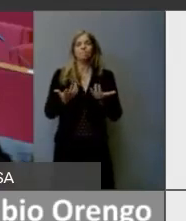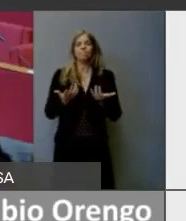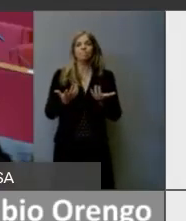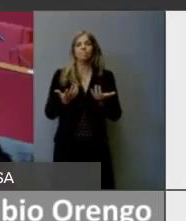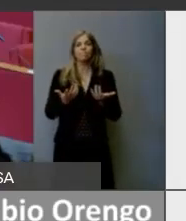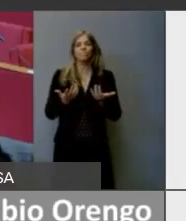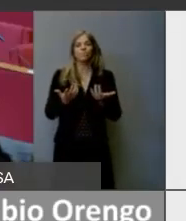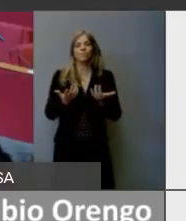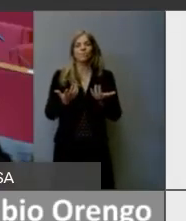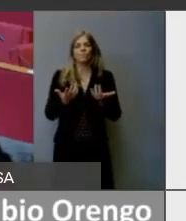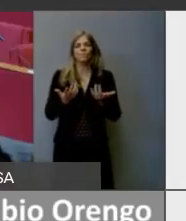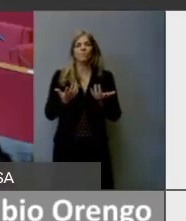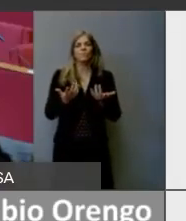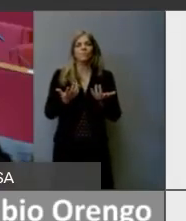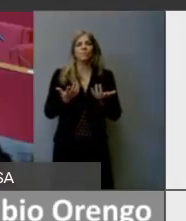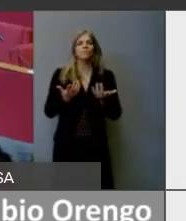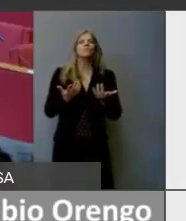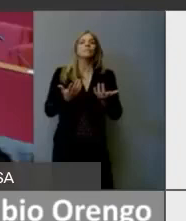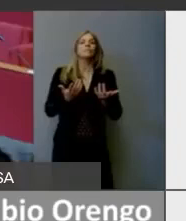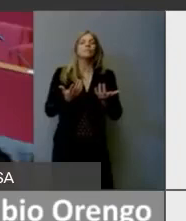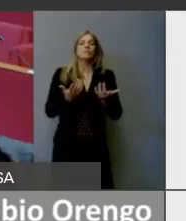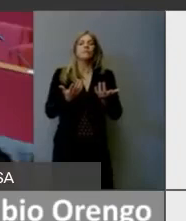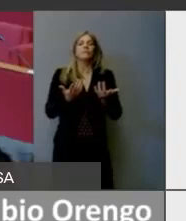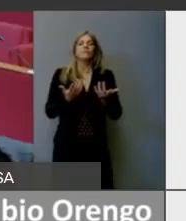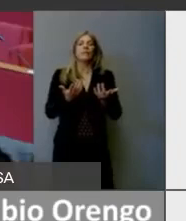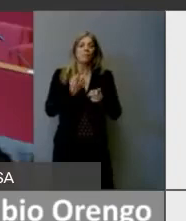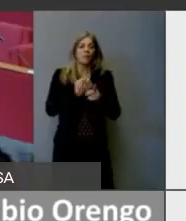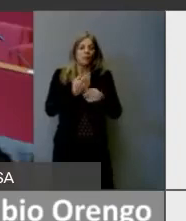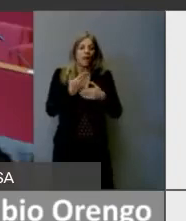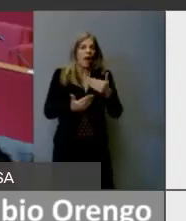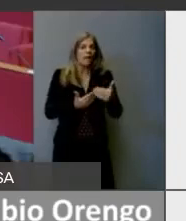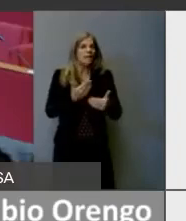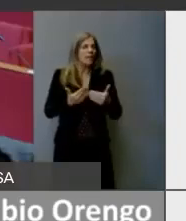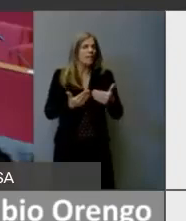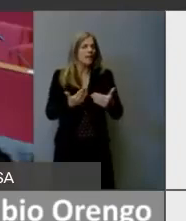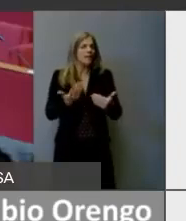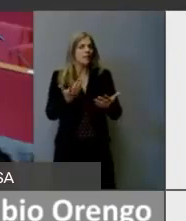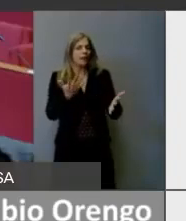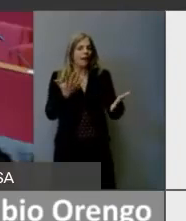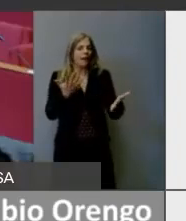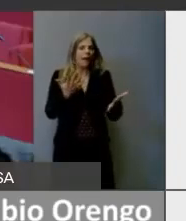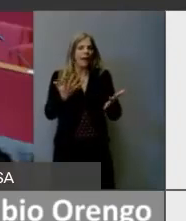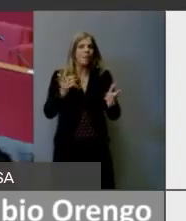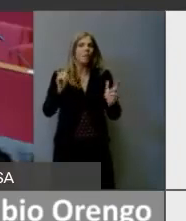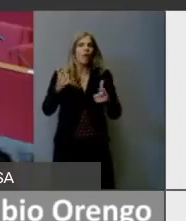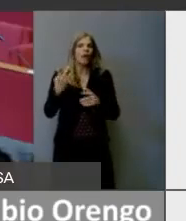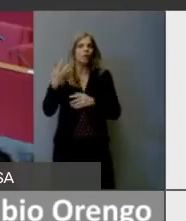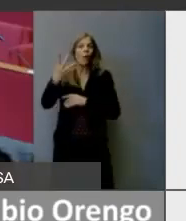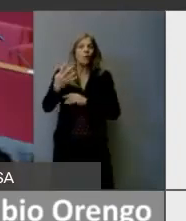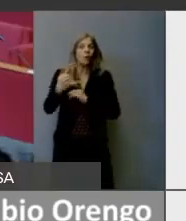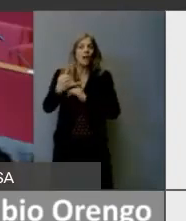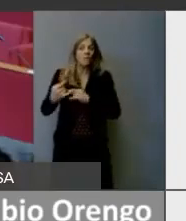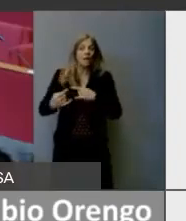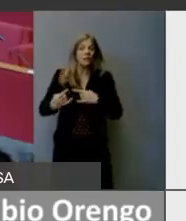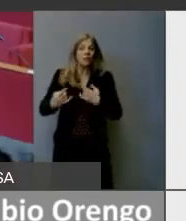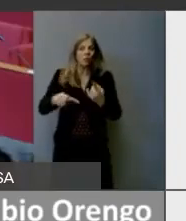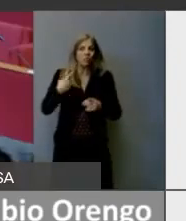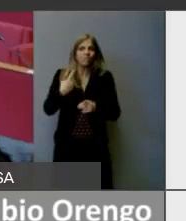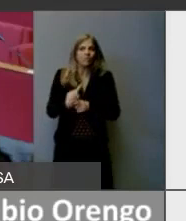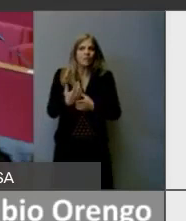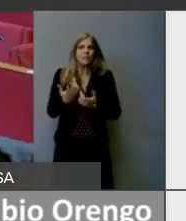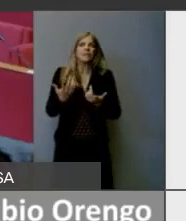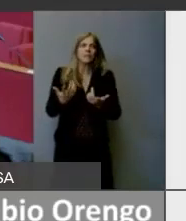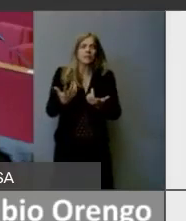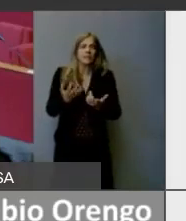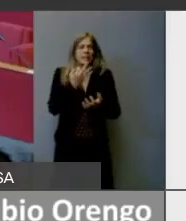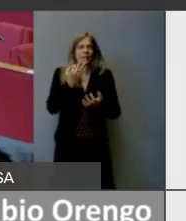incanalare quello che è il tassello mancante a questo punto qua, perché è evidente che manca un tassello se non si è arrivati in 4 anni e mezzo all'obiettivo finale, e per esclusione